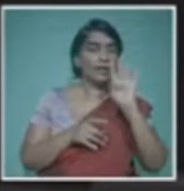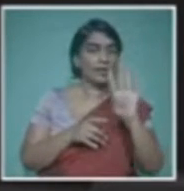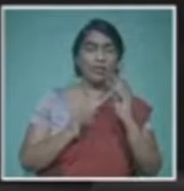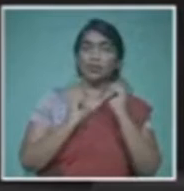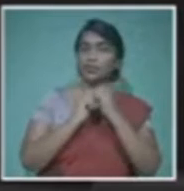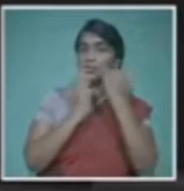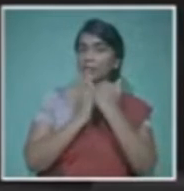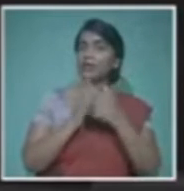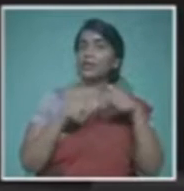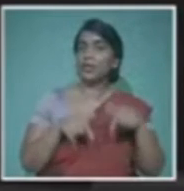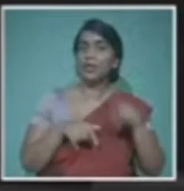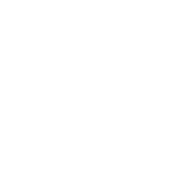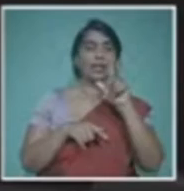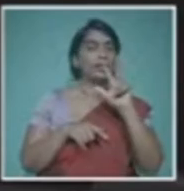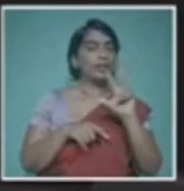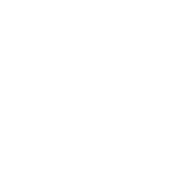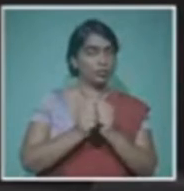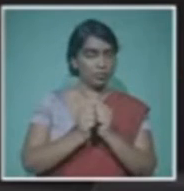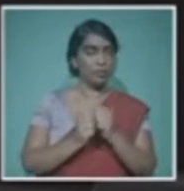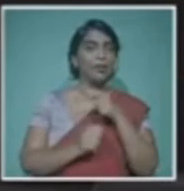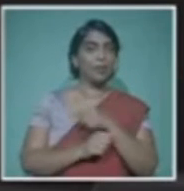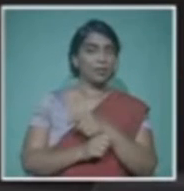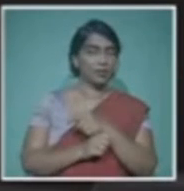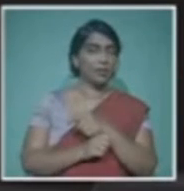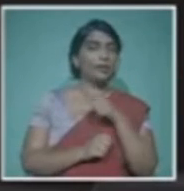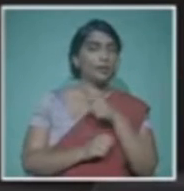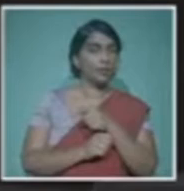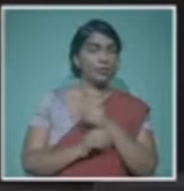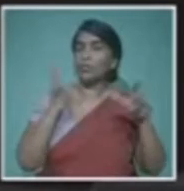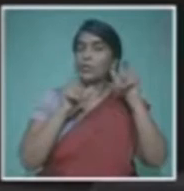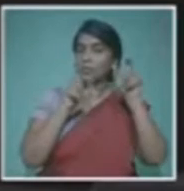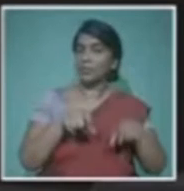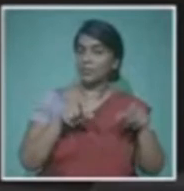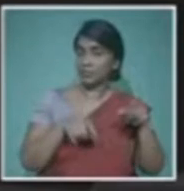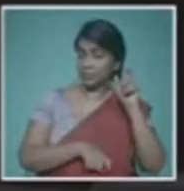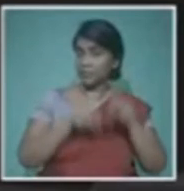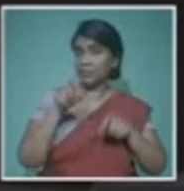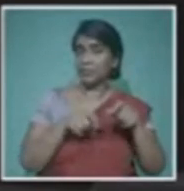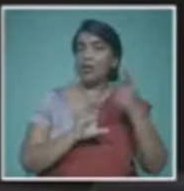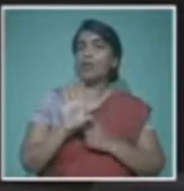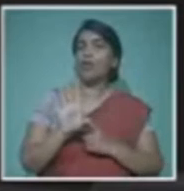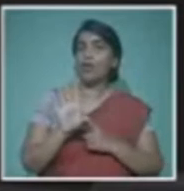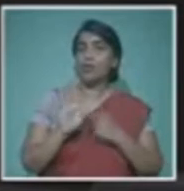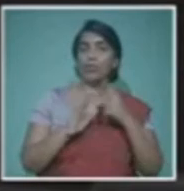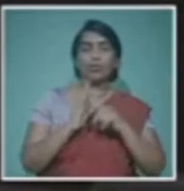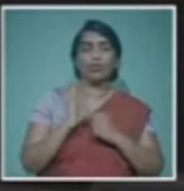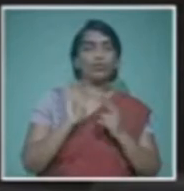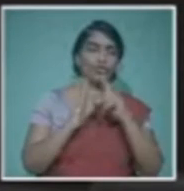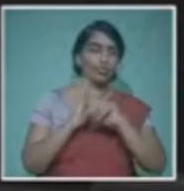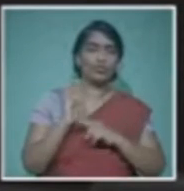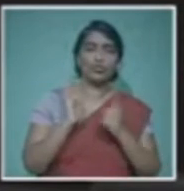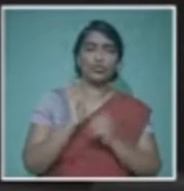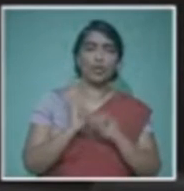කාඩරක තිබෙනවා දැනට 178යි සේවය කරන්නේ එතකොට විශාල ප්‍රමාණයක් මෑත එන අවුරුද්දේ ජූලයි විතර වෙනකොට අපි